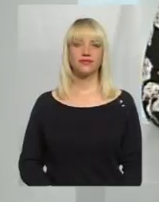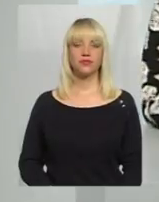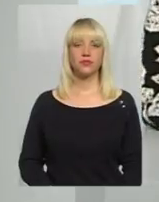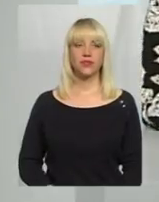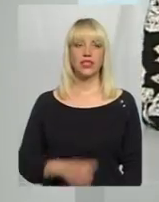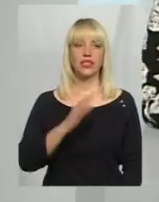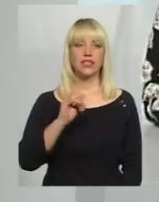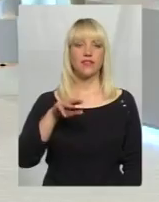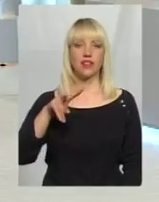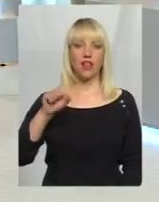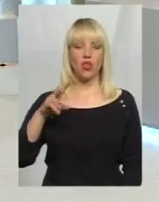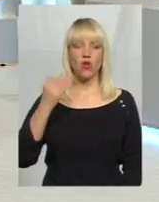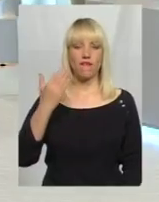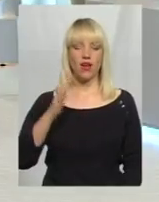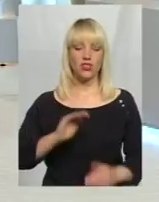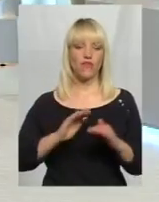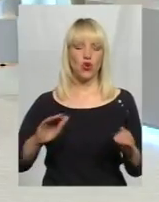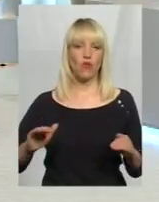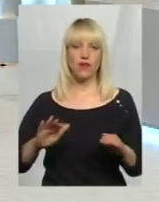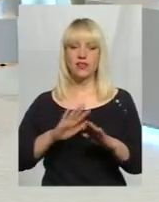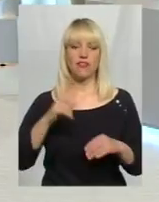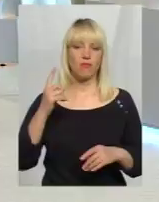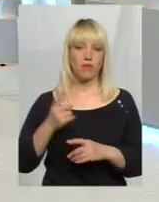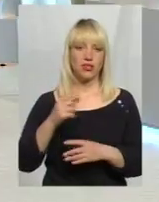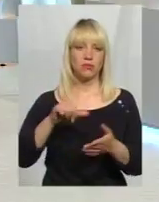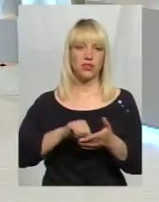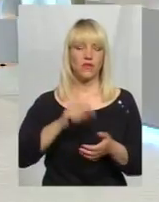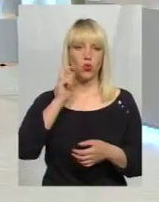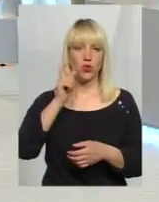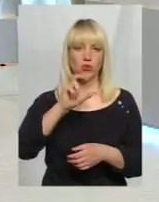Пані Світлано, ваші вихованці не вперше представляють Україну за її межами, так?